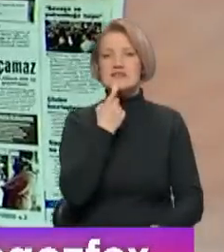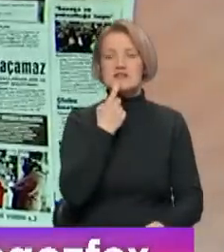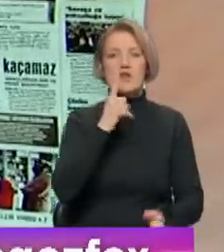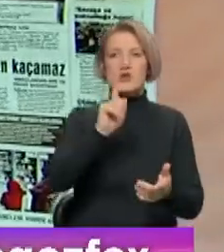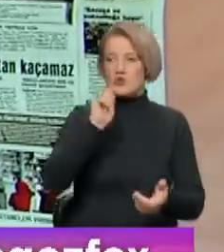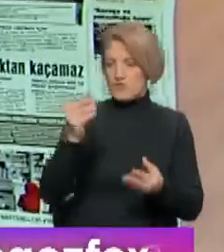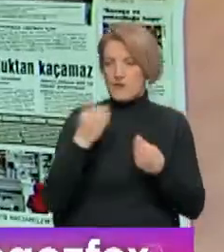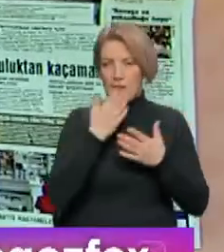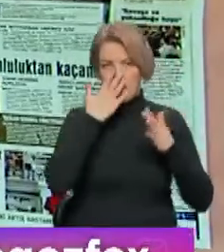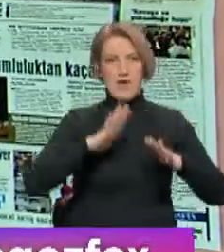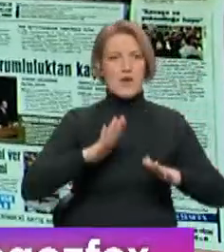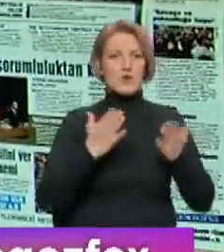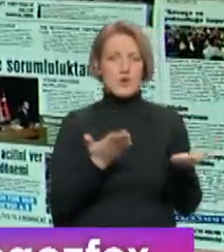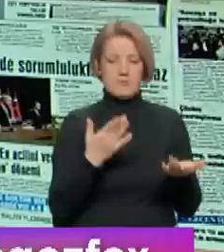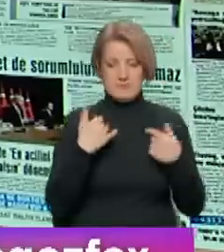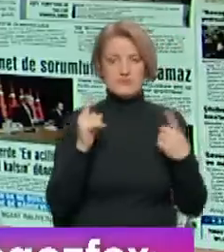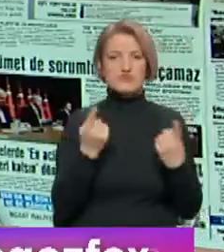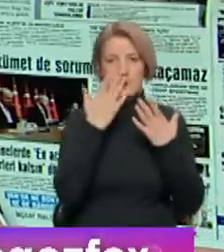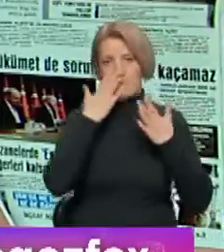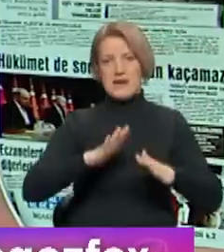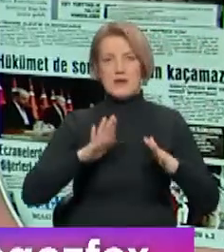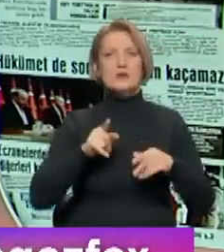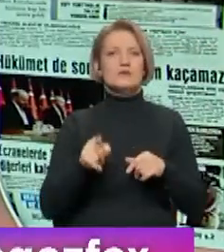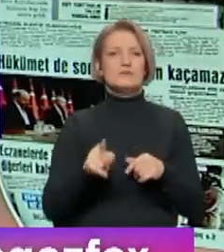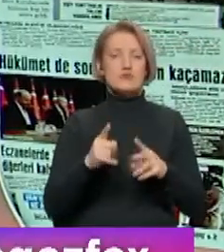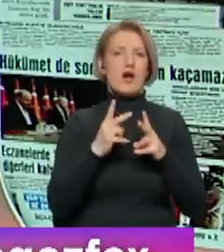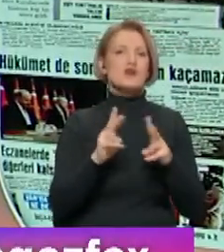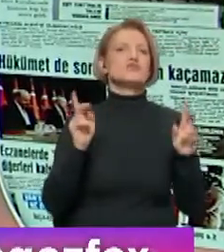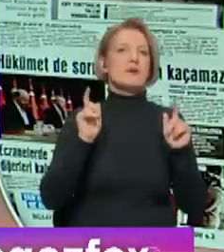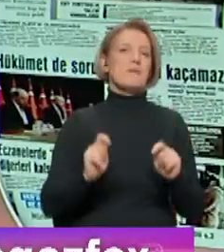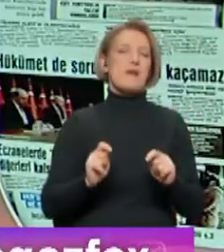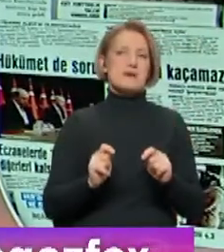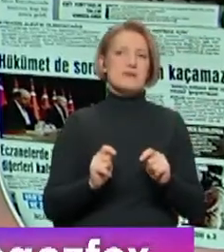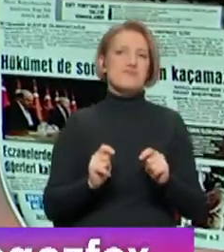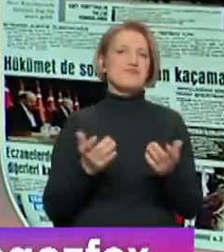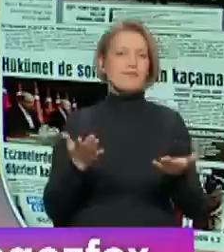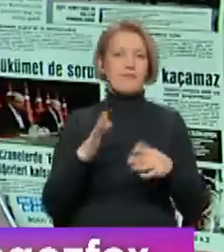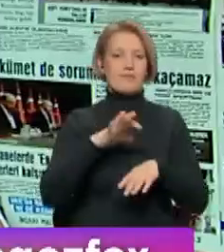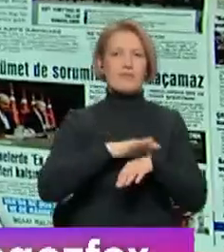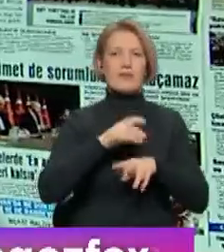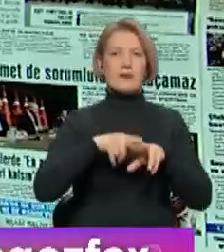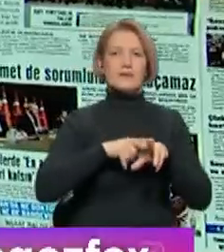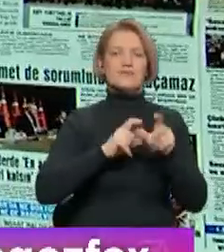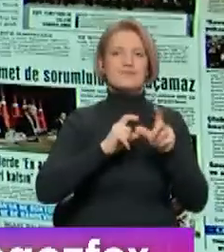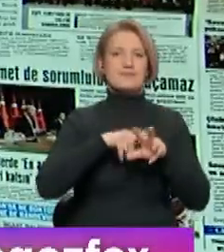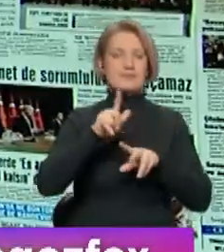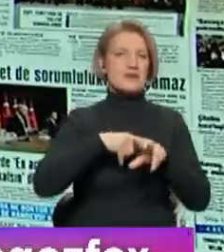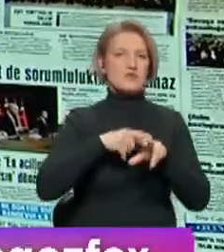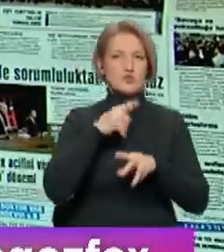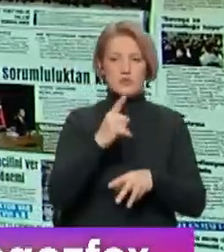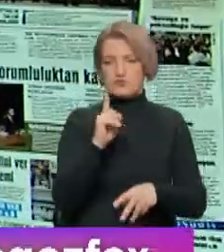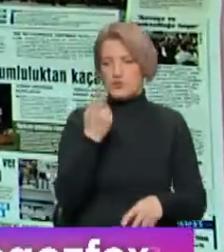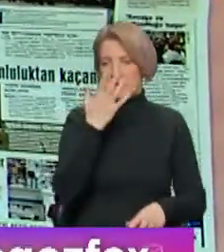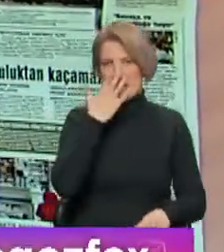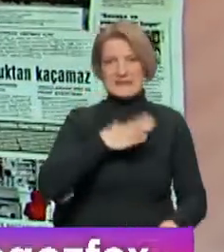Biz de Müjde bekliyoruz kabine Bununla ilgili de bir açıklama yapar mı Doktor Aysel Yavuz Müjdemi isterim